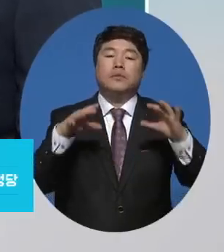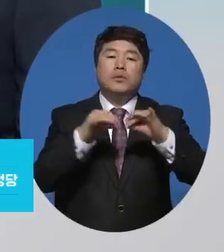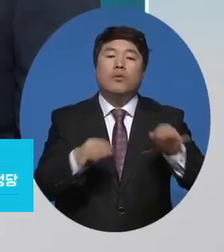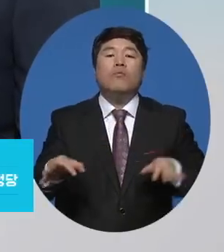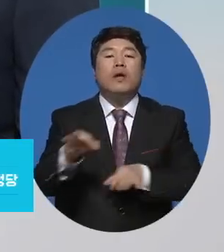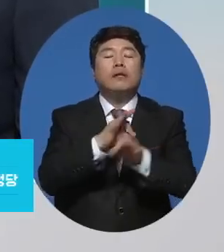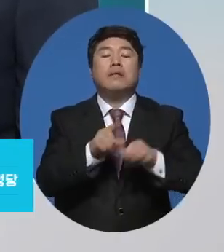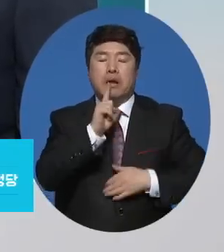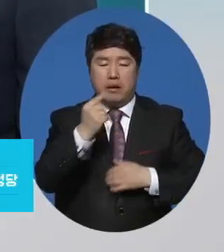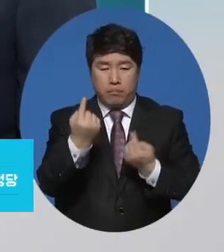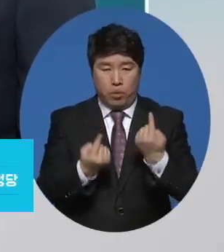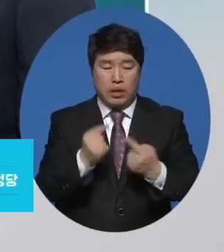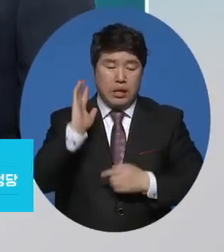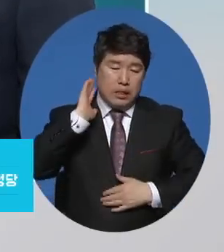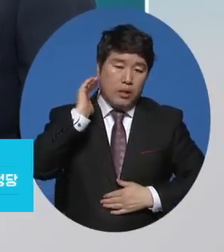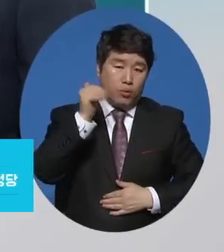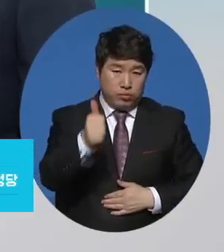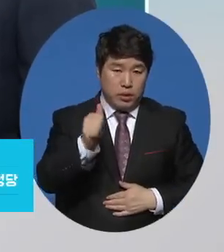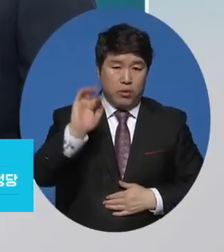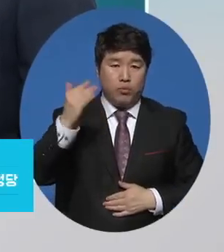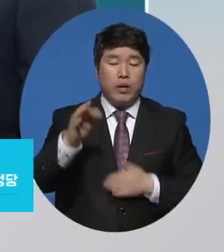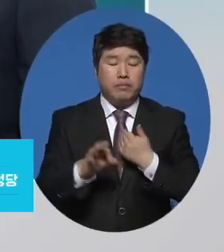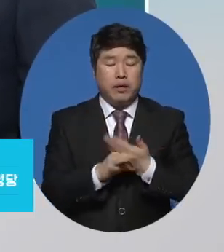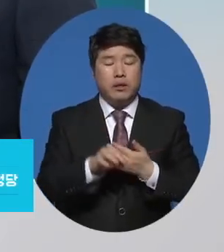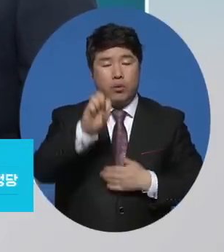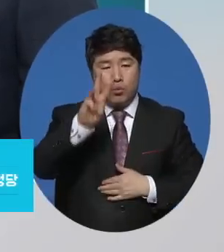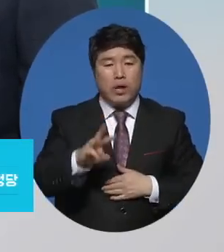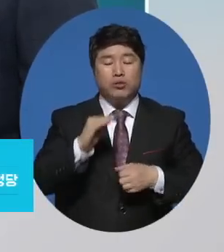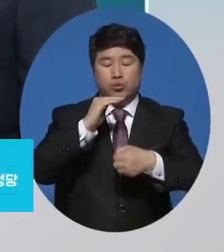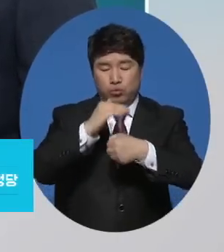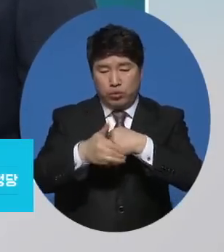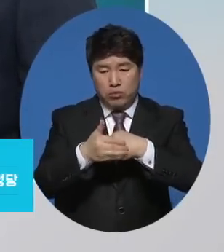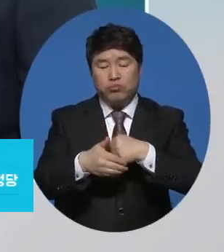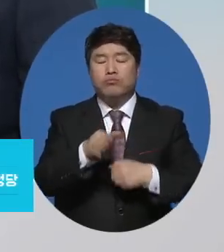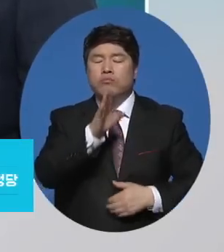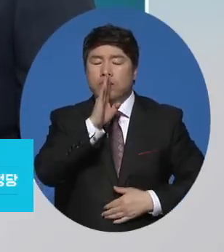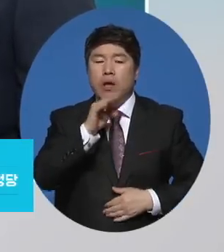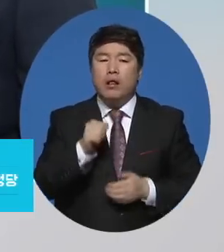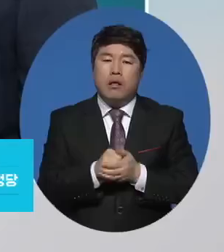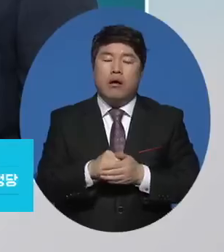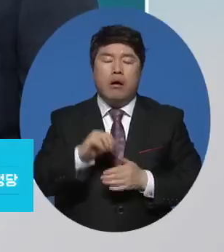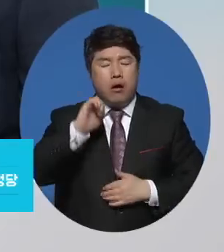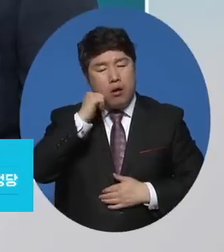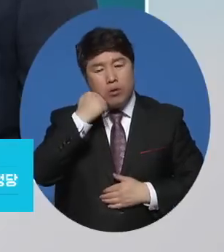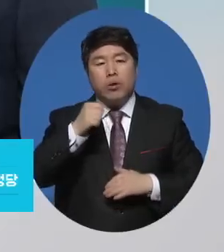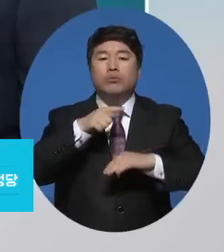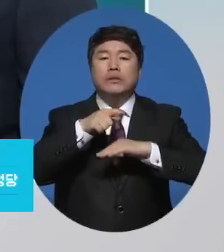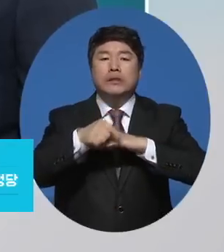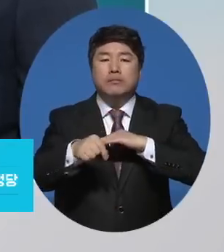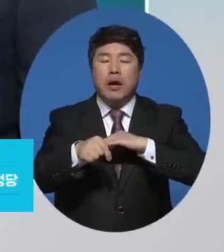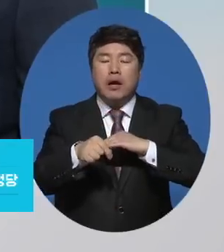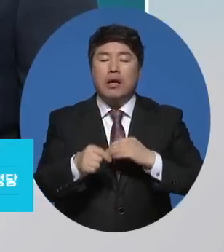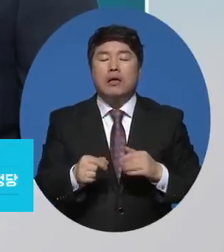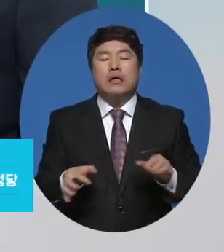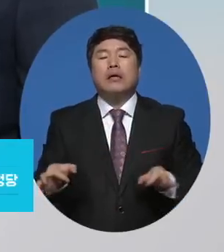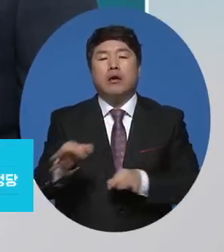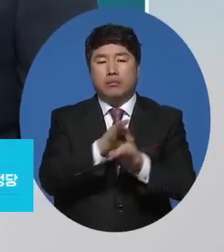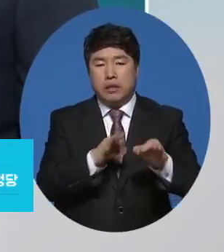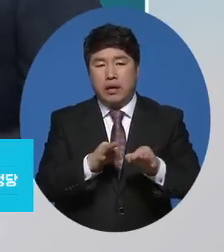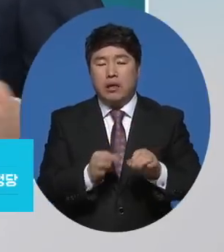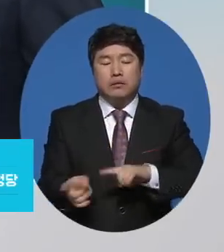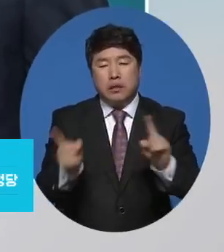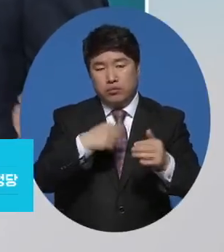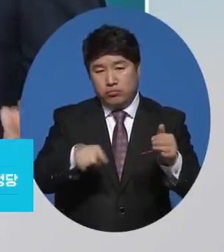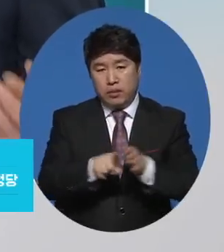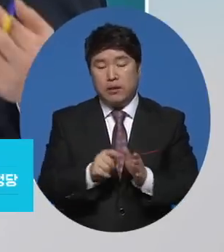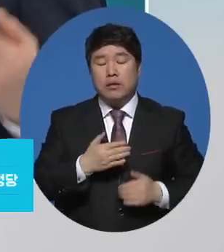거보다 대통령이 되시면 광주나 대구나 진짜 낙후된 어려운 지방 경제 살리기 위해서 내가